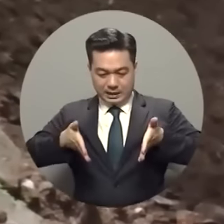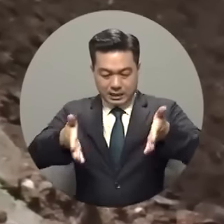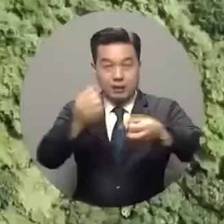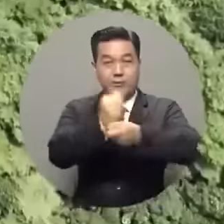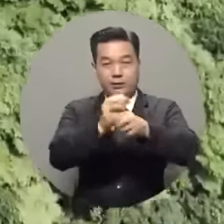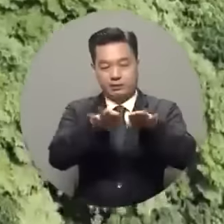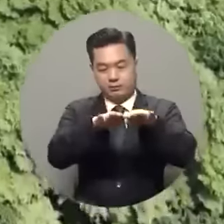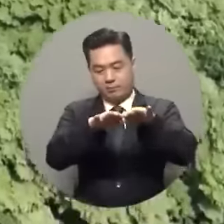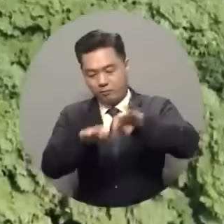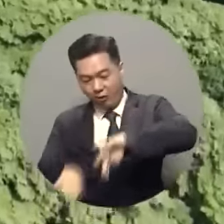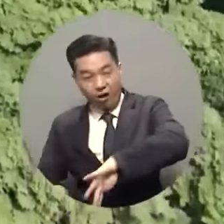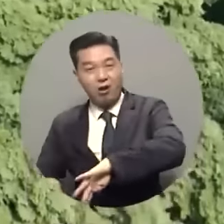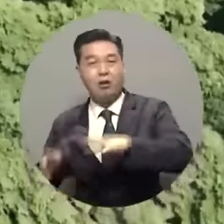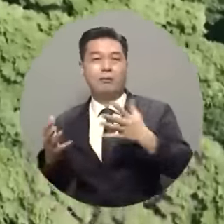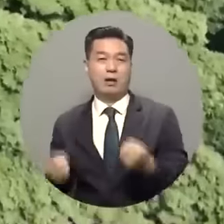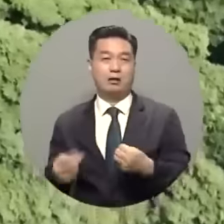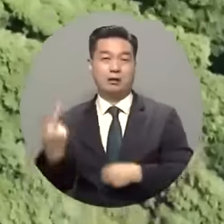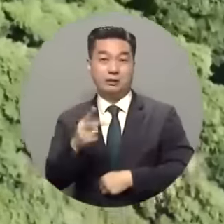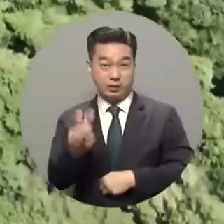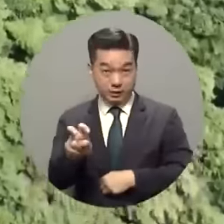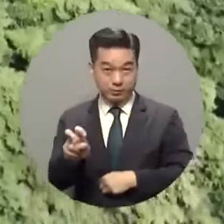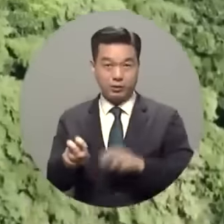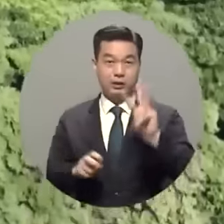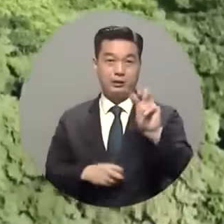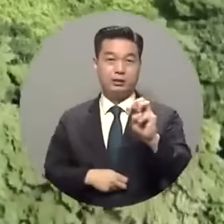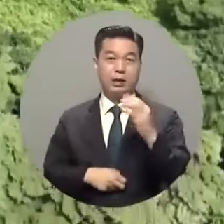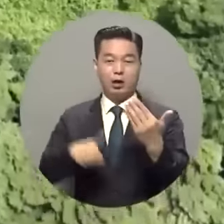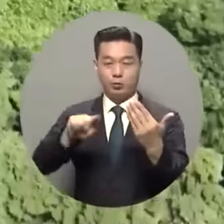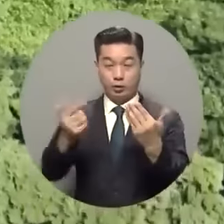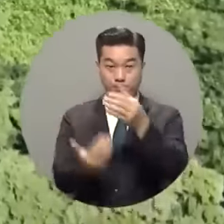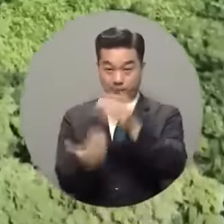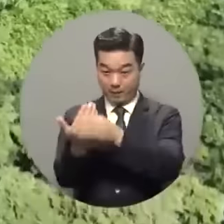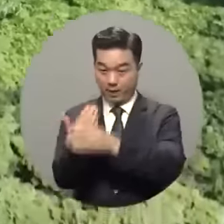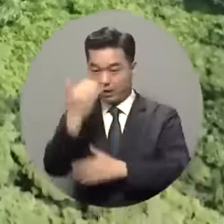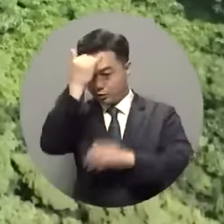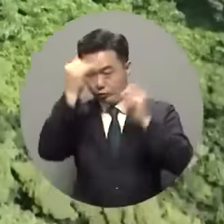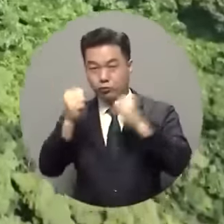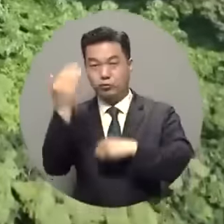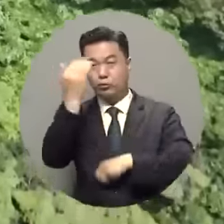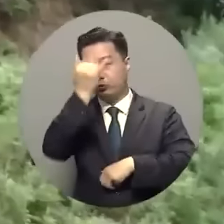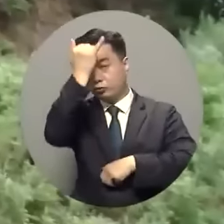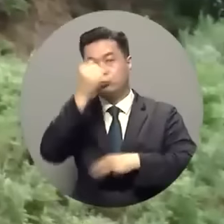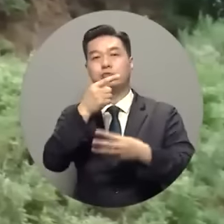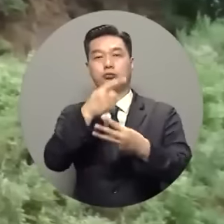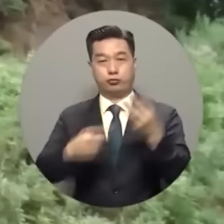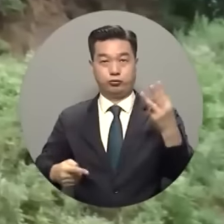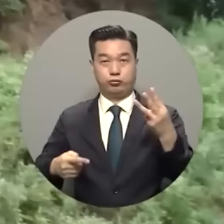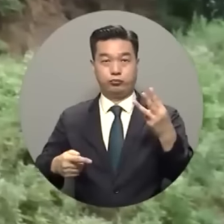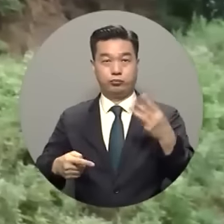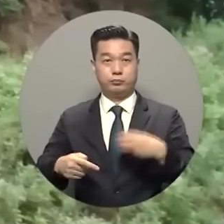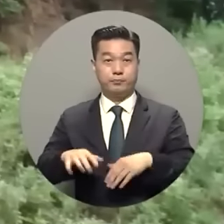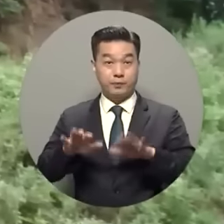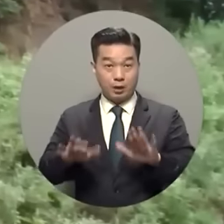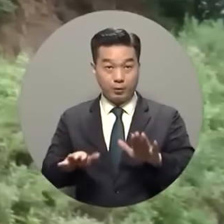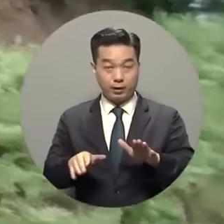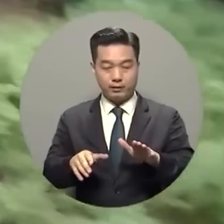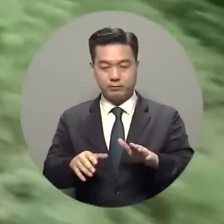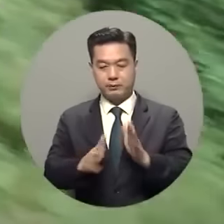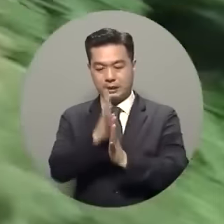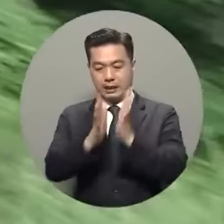왔습니다 지난 2020년 39권의 산사태가 발생한 충북 충주 상산마을 조사결과 임도 아래쪽에